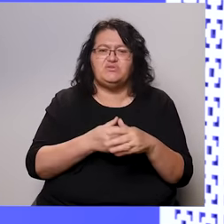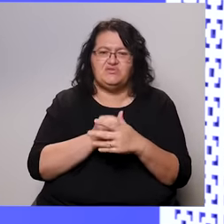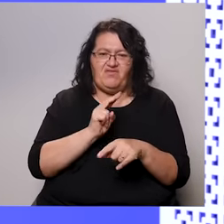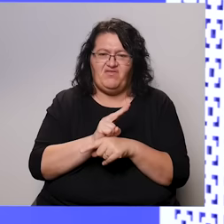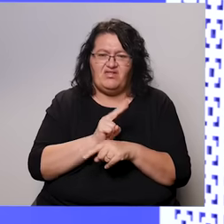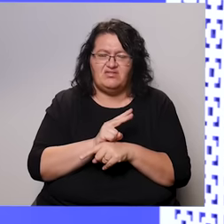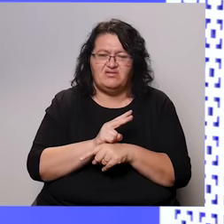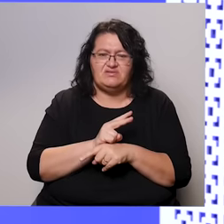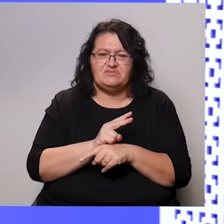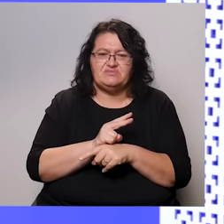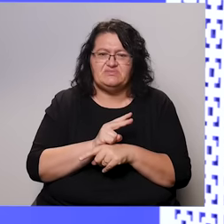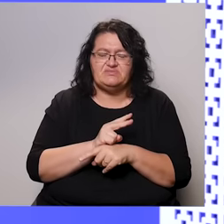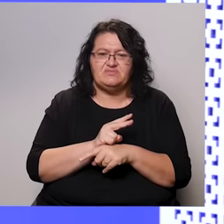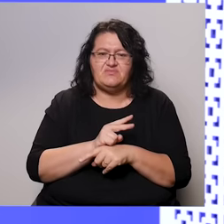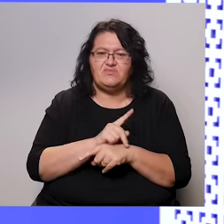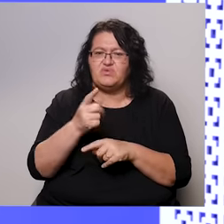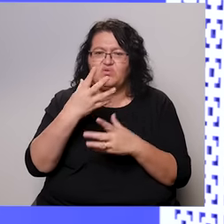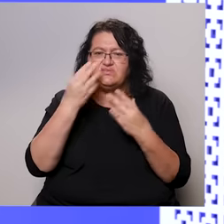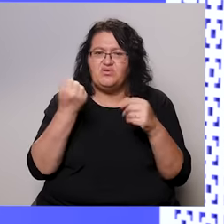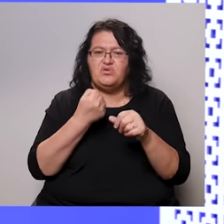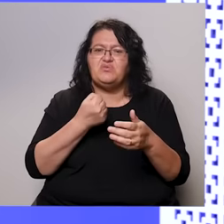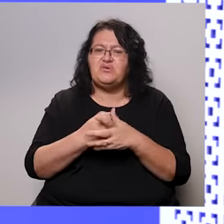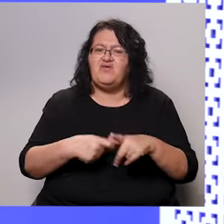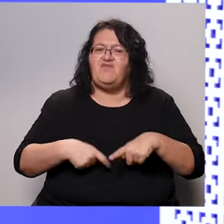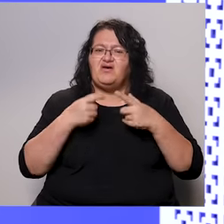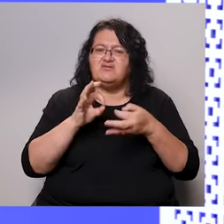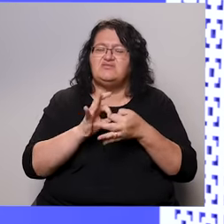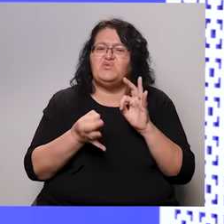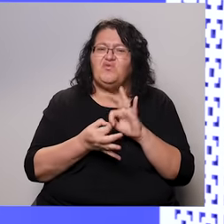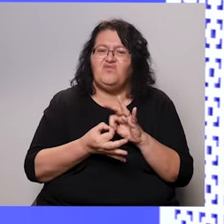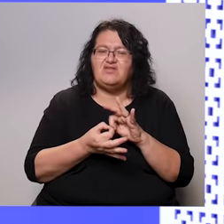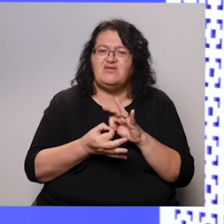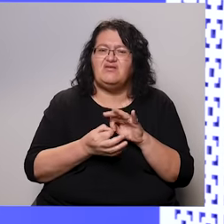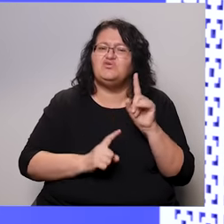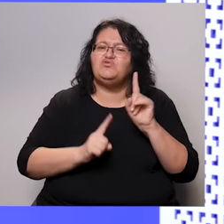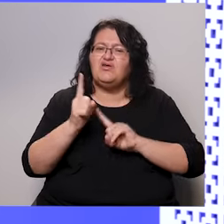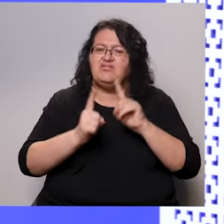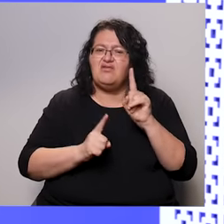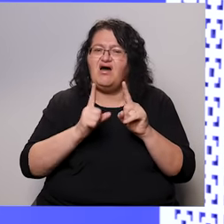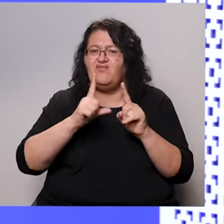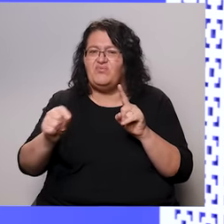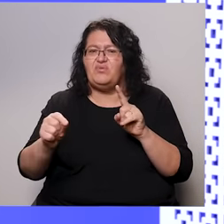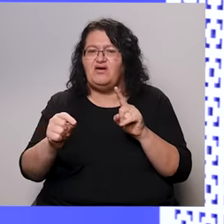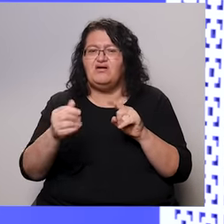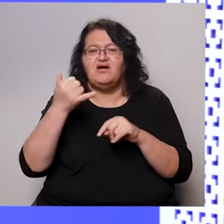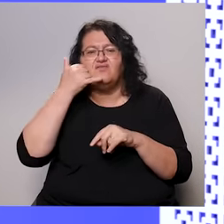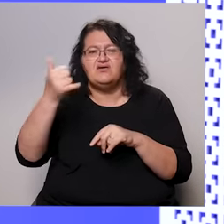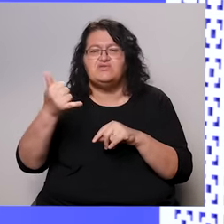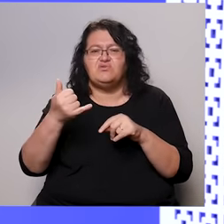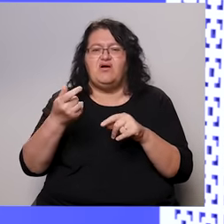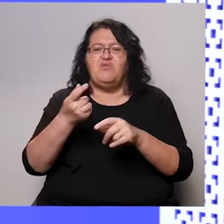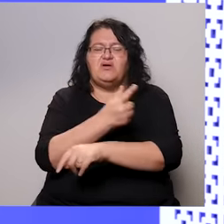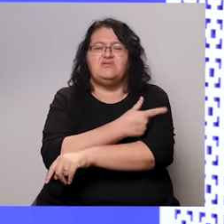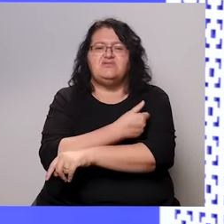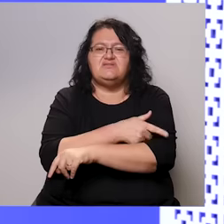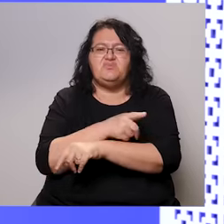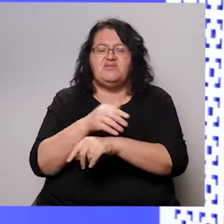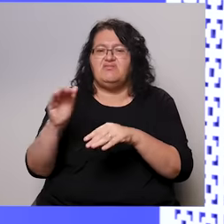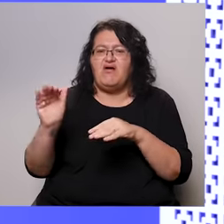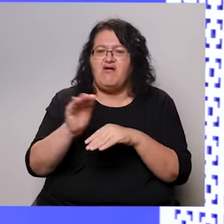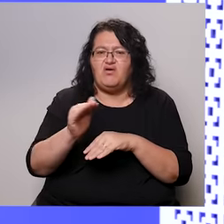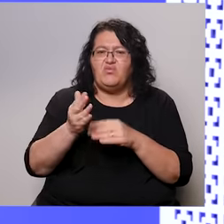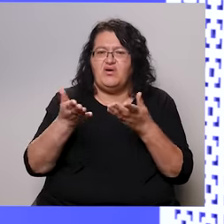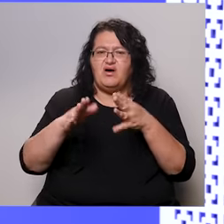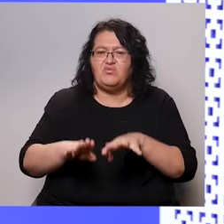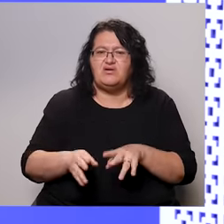atentă, n-o să uit toată viața mea cuvintele astea. Și dacă te vei duce și mă vei suna de la morgă cu fetița, că